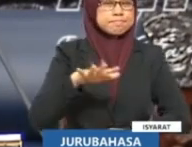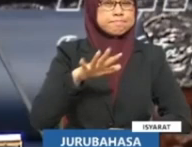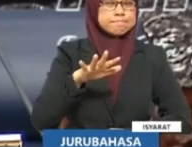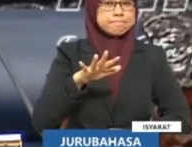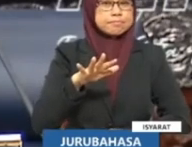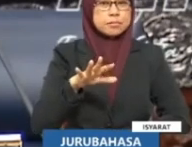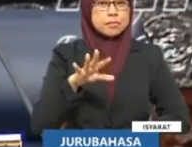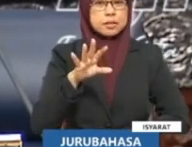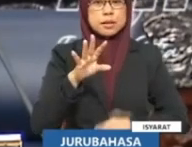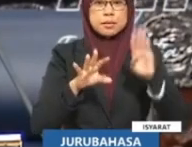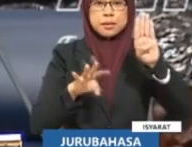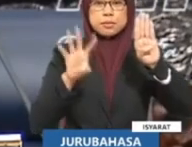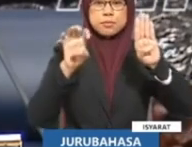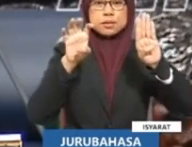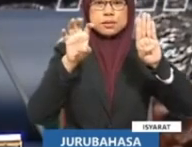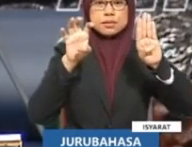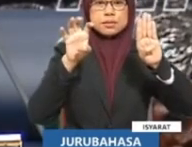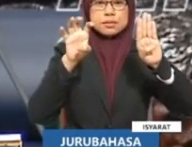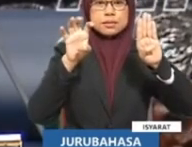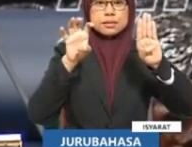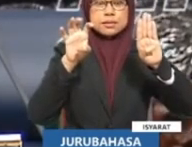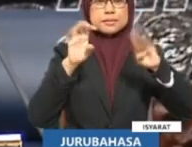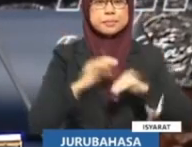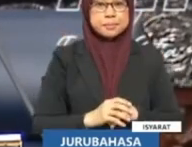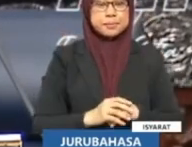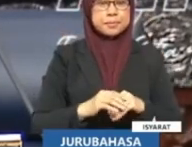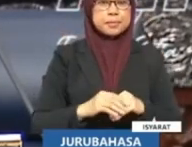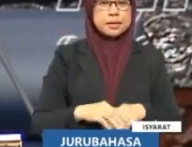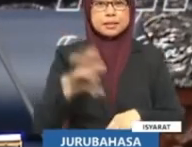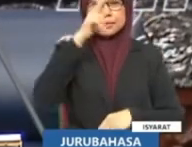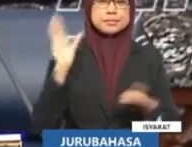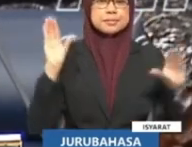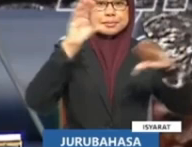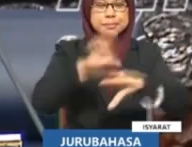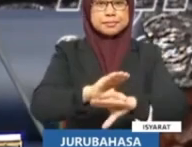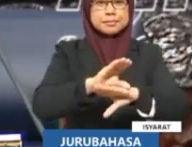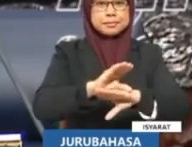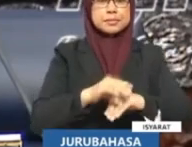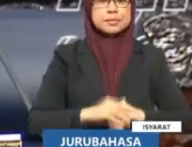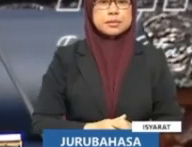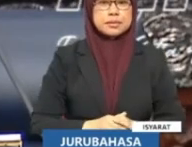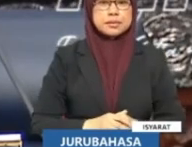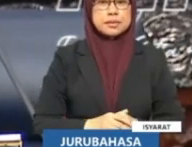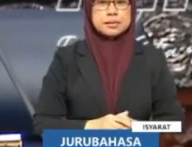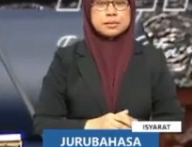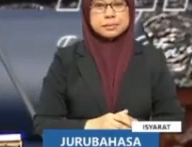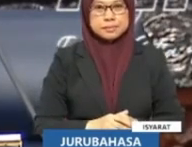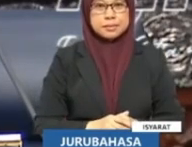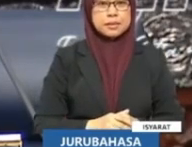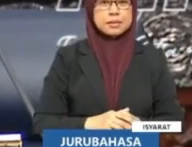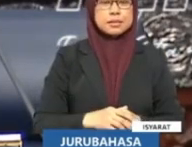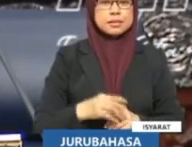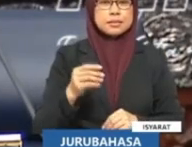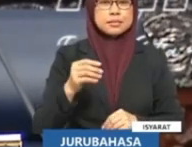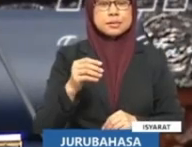ini Bigfoot kira kerajaan memberi subsidi sebanyak 37 popular and 46